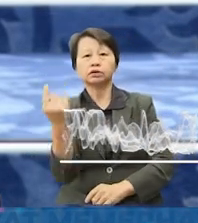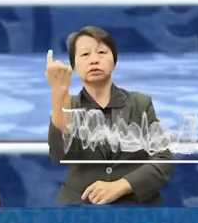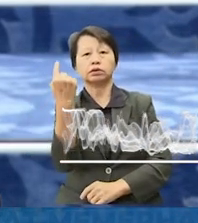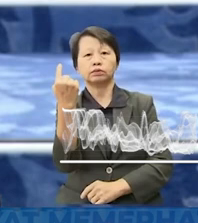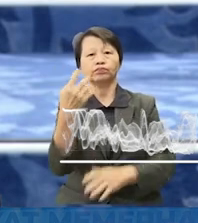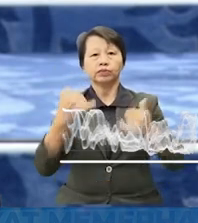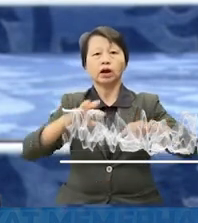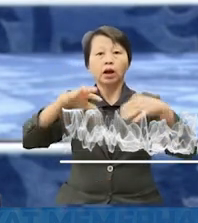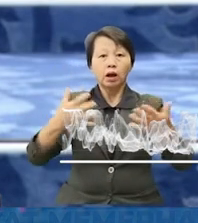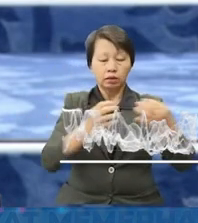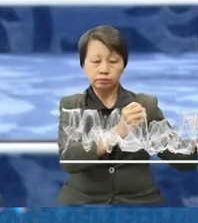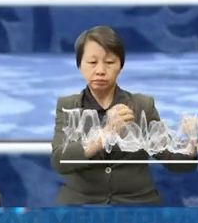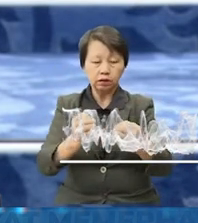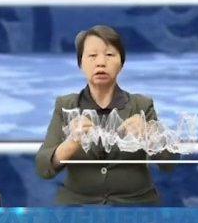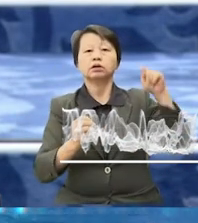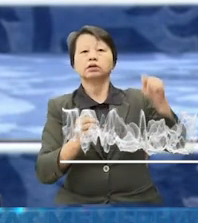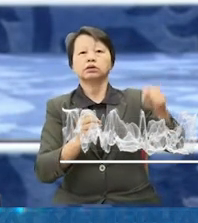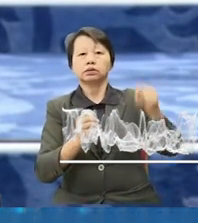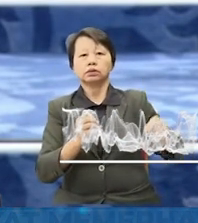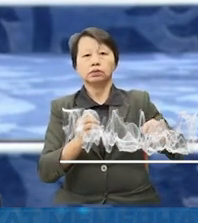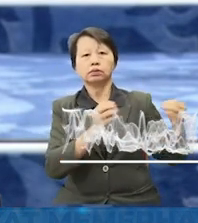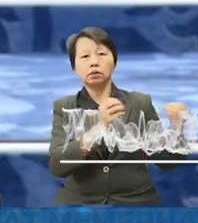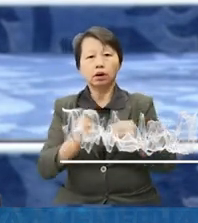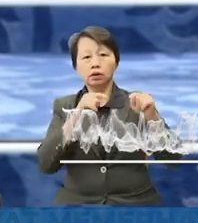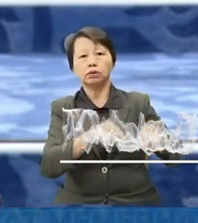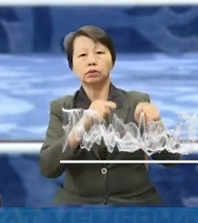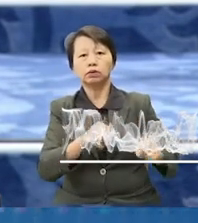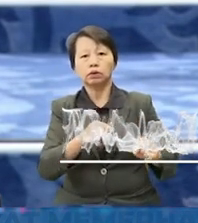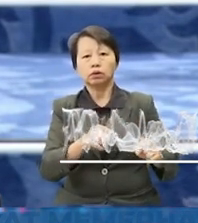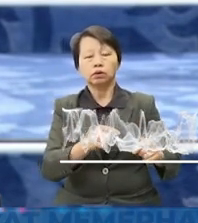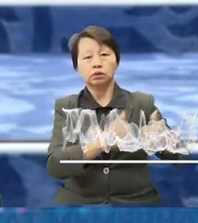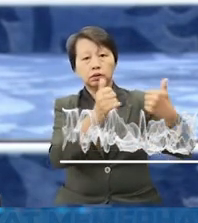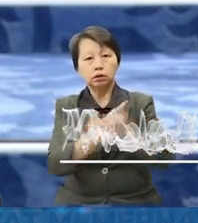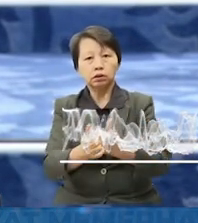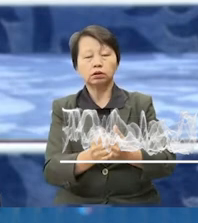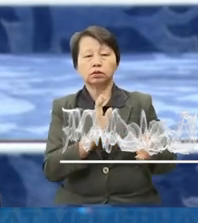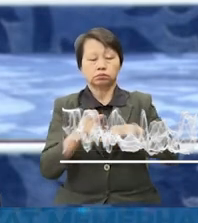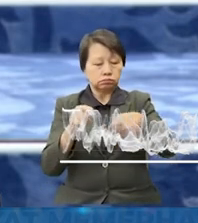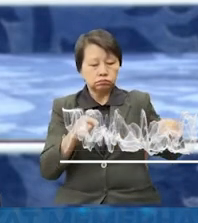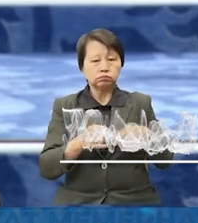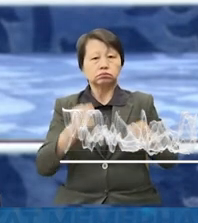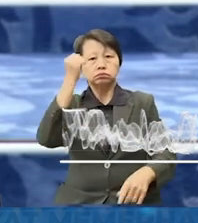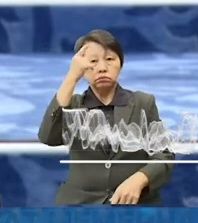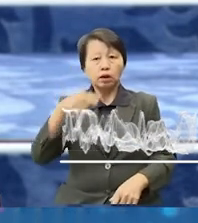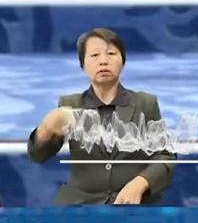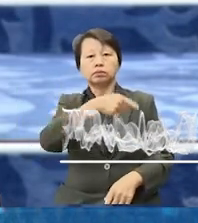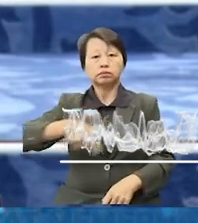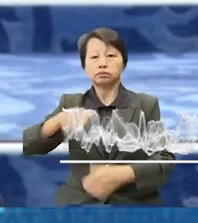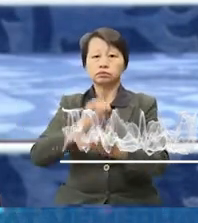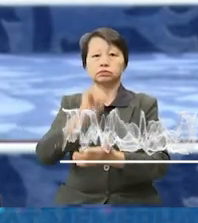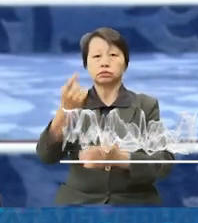adalah bagaimana penganjur itu, okay, mengikut budi bicara mereka dan kepahaman mereka. Itu